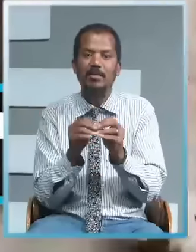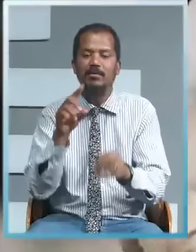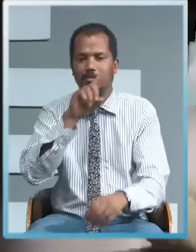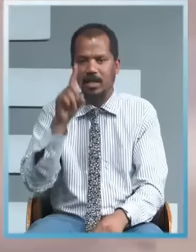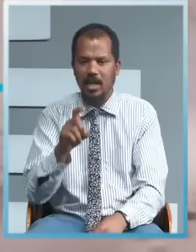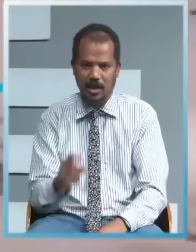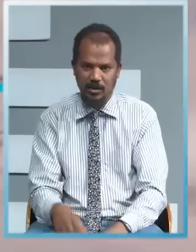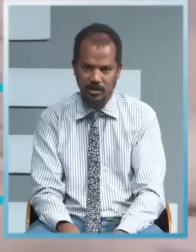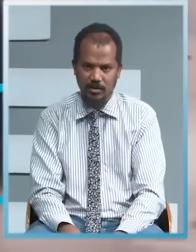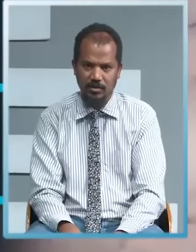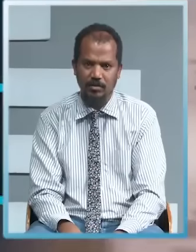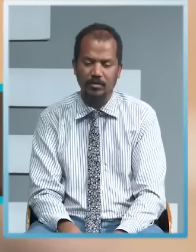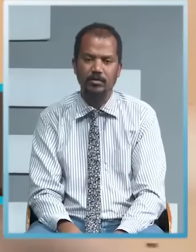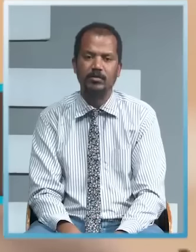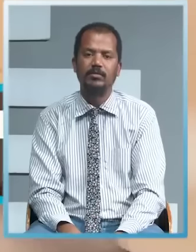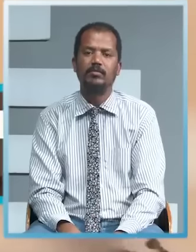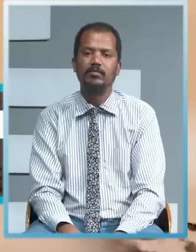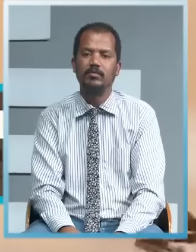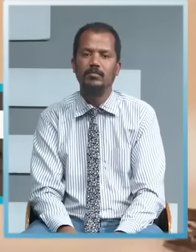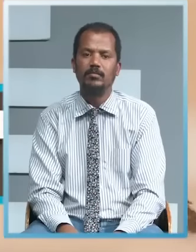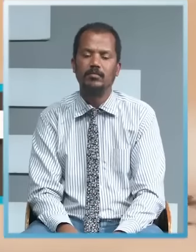ጠየቀች።